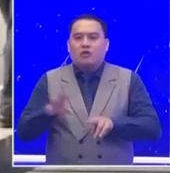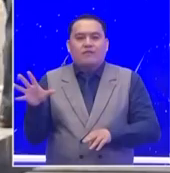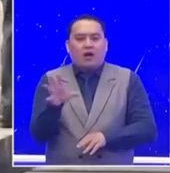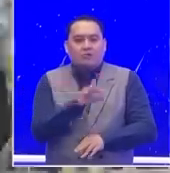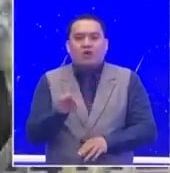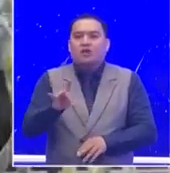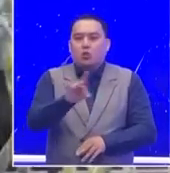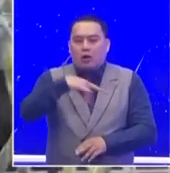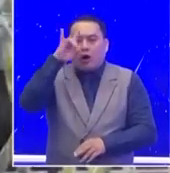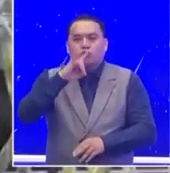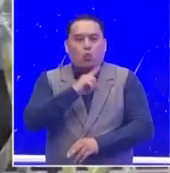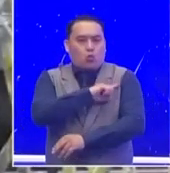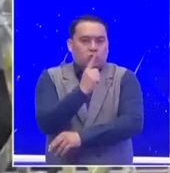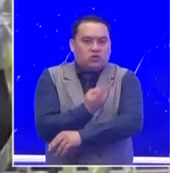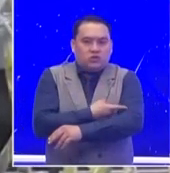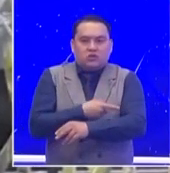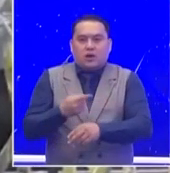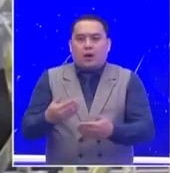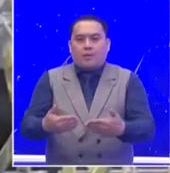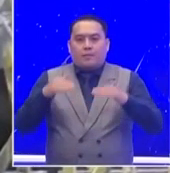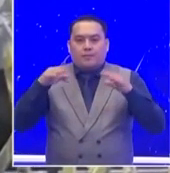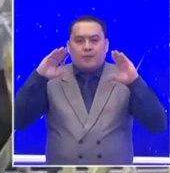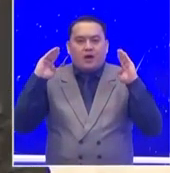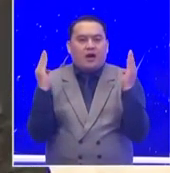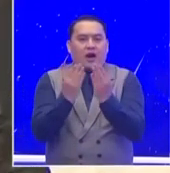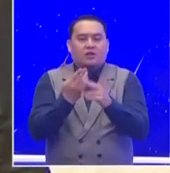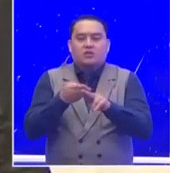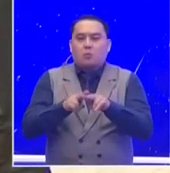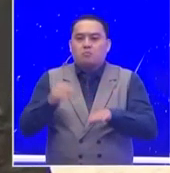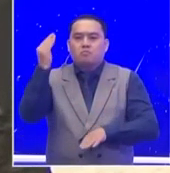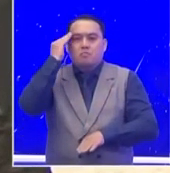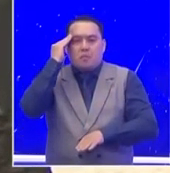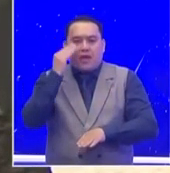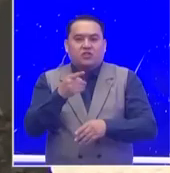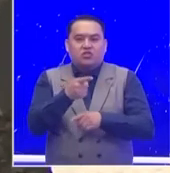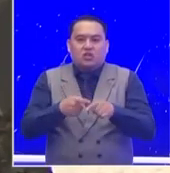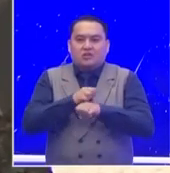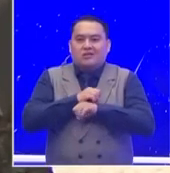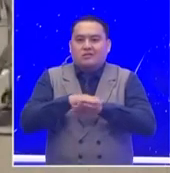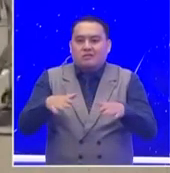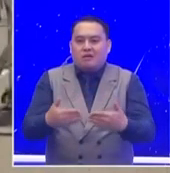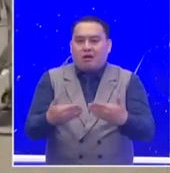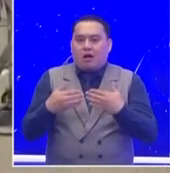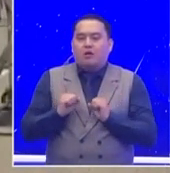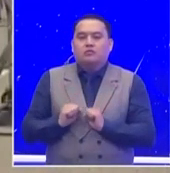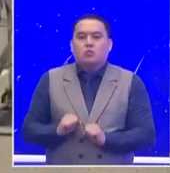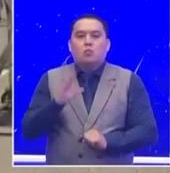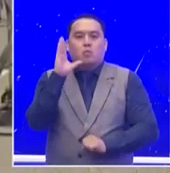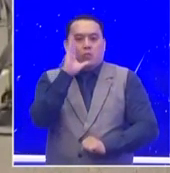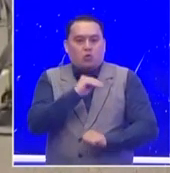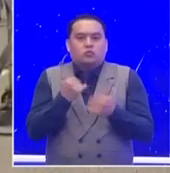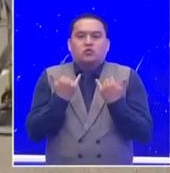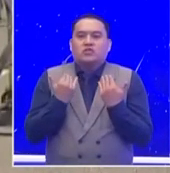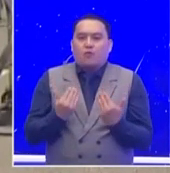регионах Казахстана усилены карантинные меры. Только так возможно удержать лавинное распространение страшного вируса, который